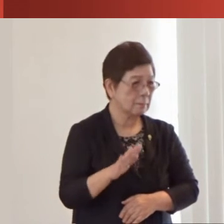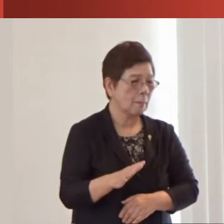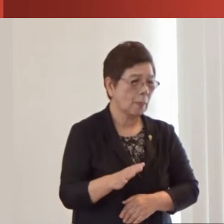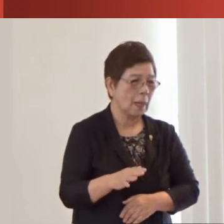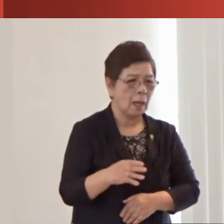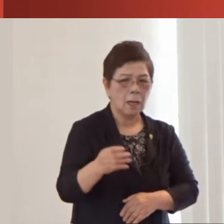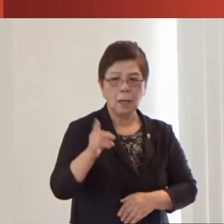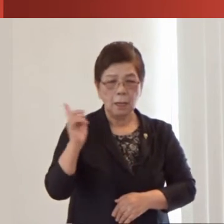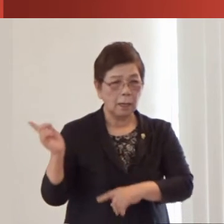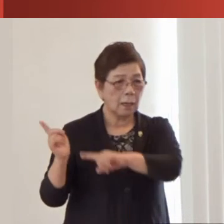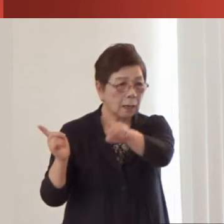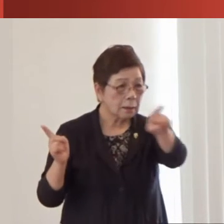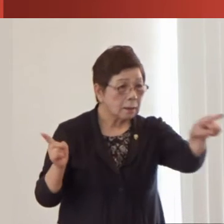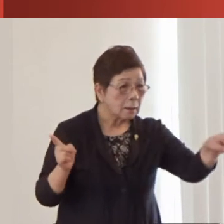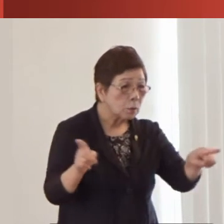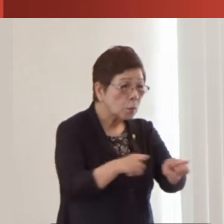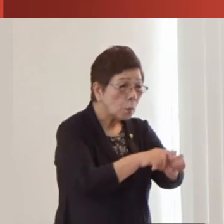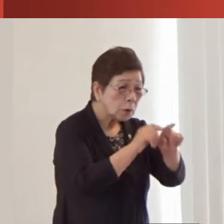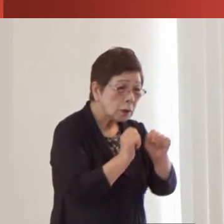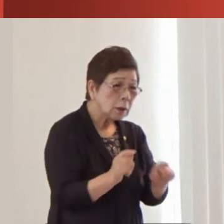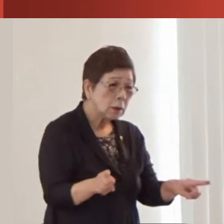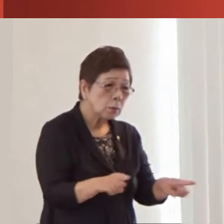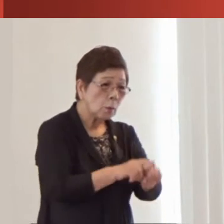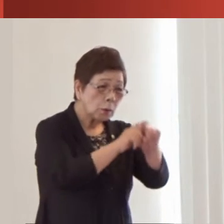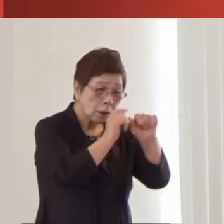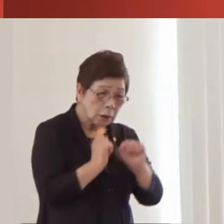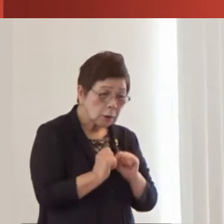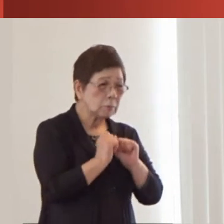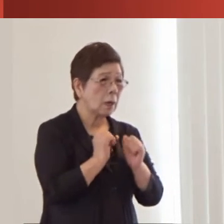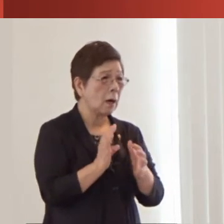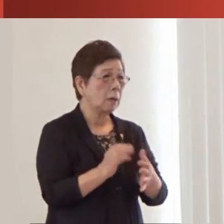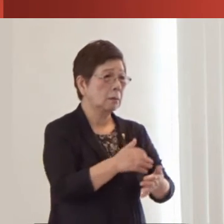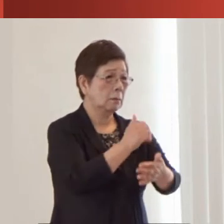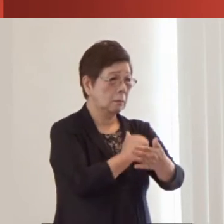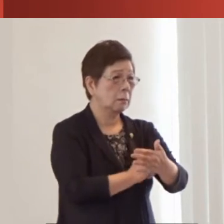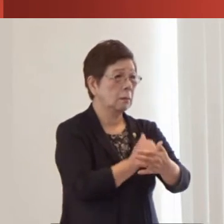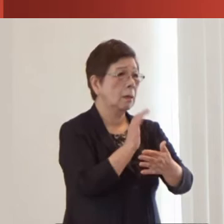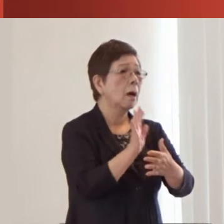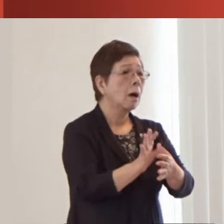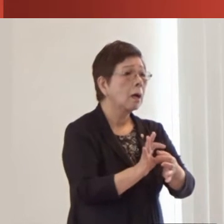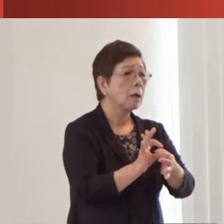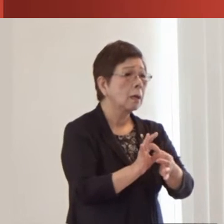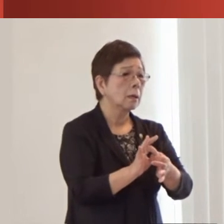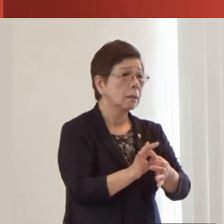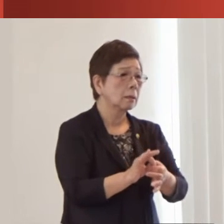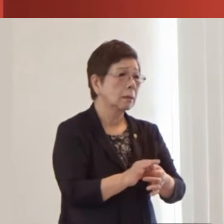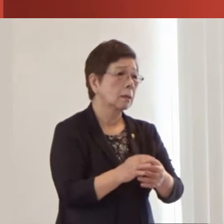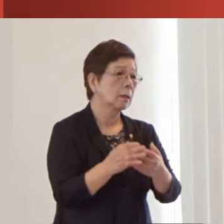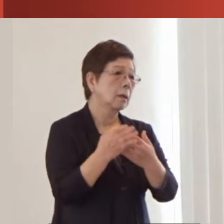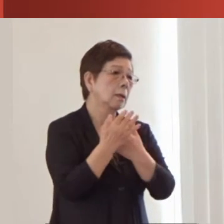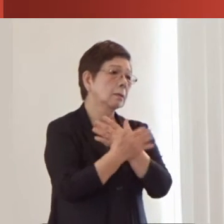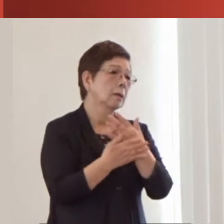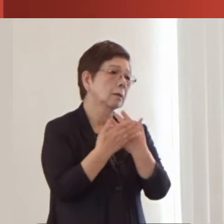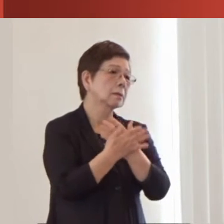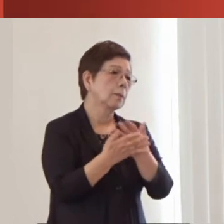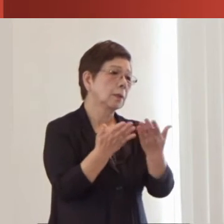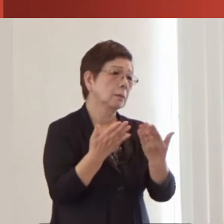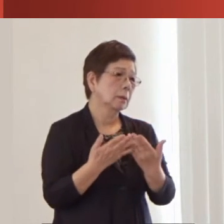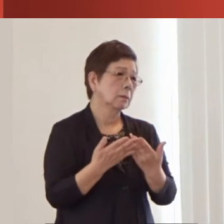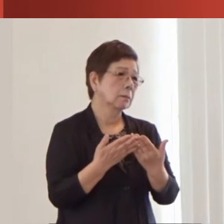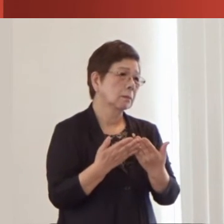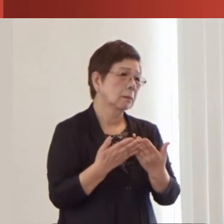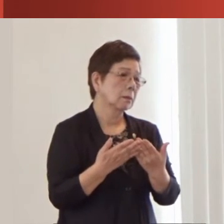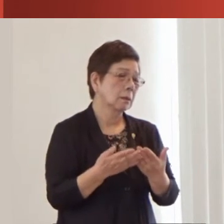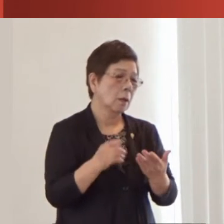るから、そうやって私たちのそばで励ましたり慰めたりするために、世の終わりまで共にいてく